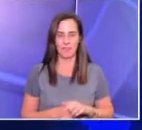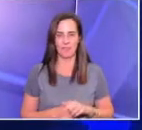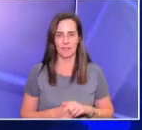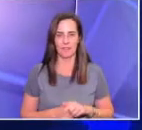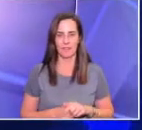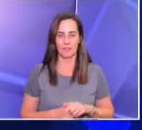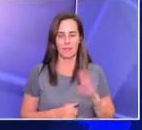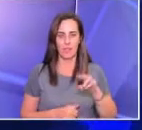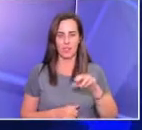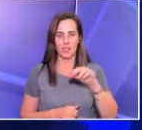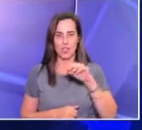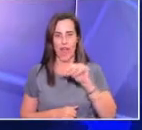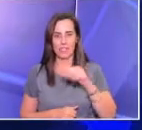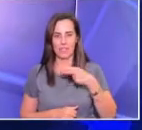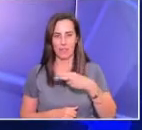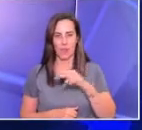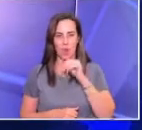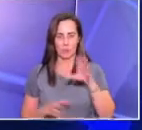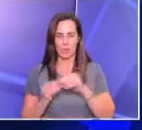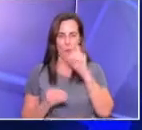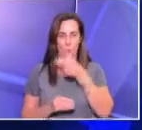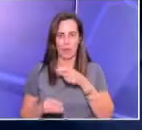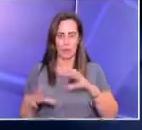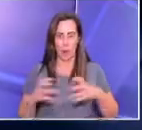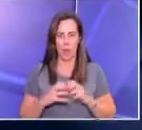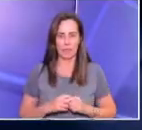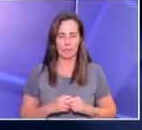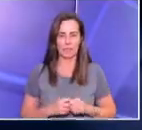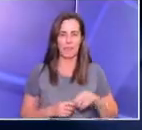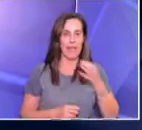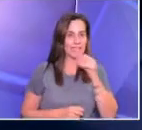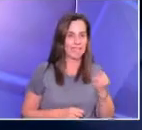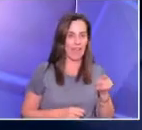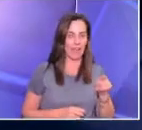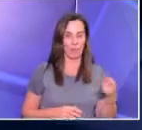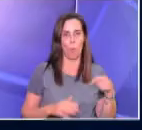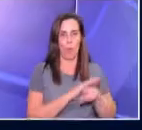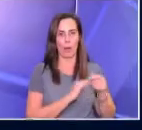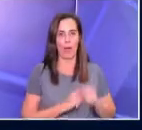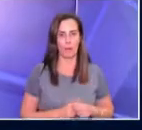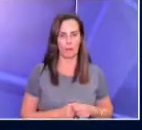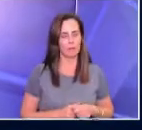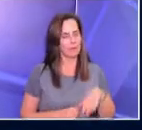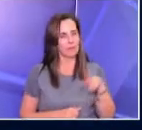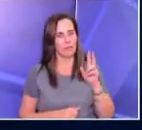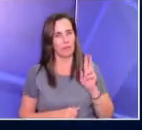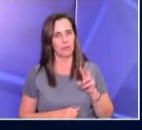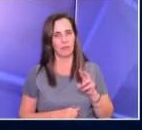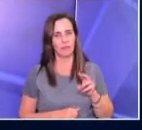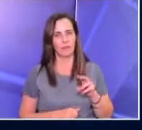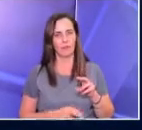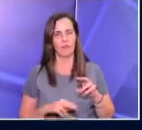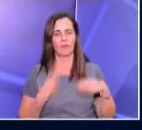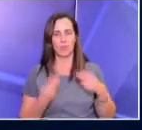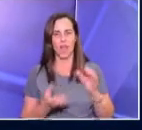ל... אסף הראל שאמר, לא יושב עם חולדאי בקואליציה. כן. אסף זמיר, שהוא הבוגד כרגע. יש... נחזור להיות הבדי